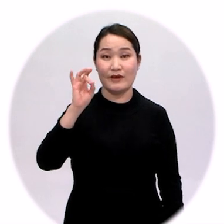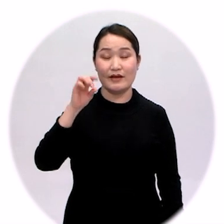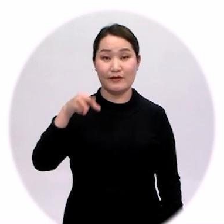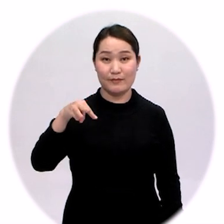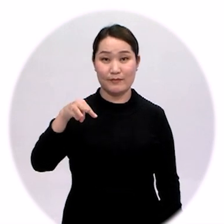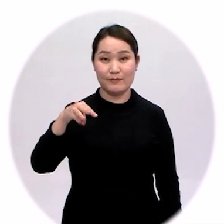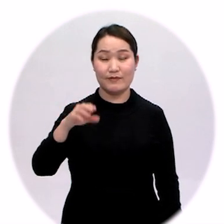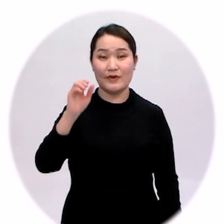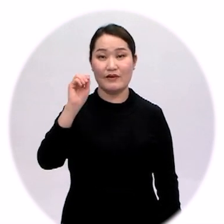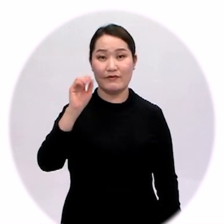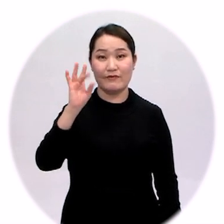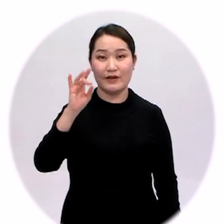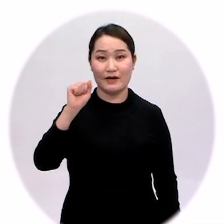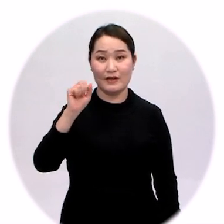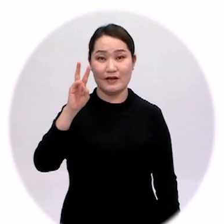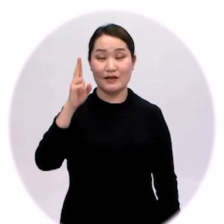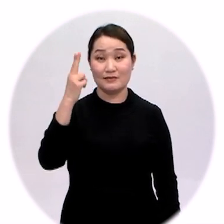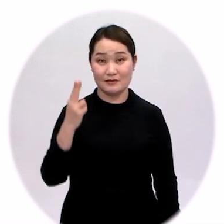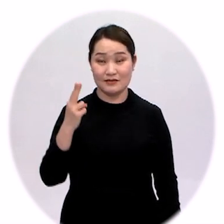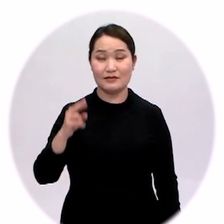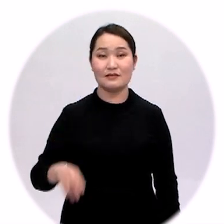фирм, франц.